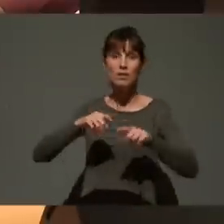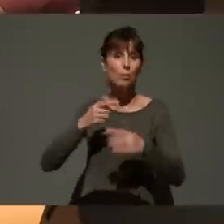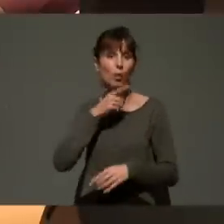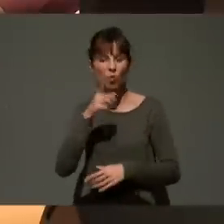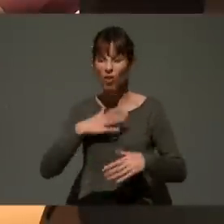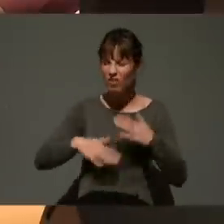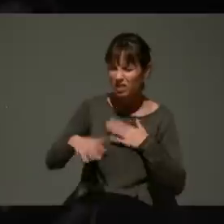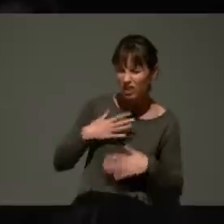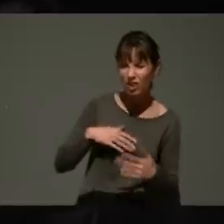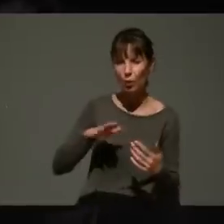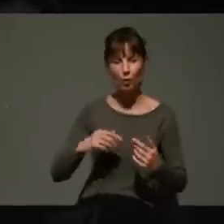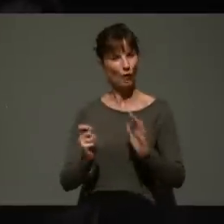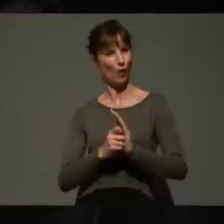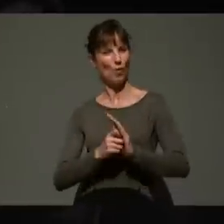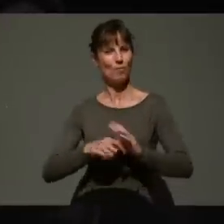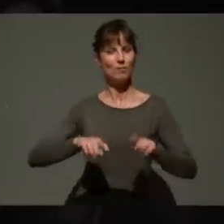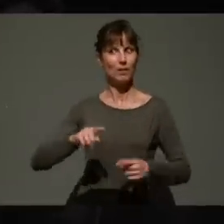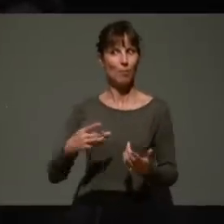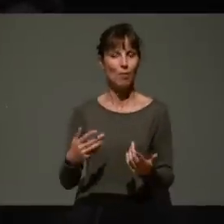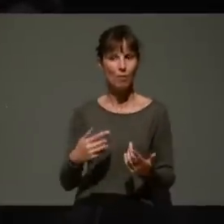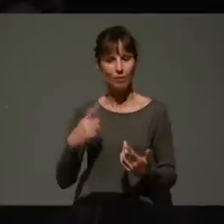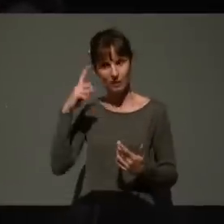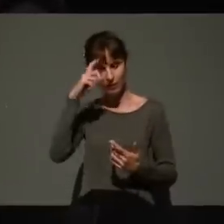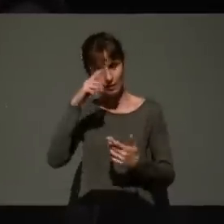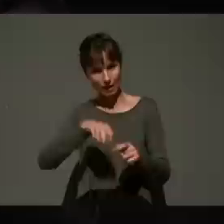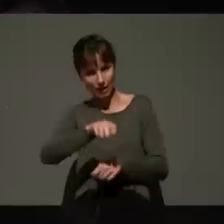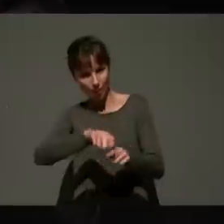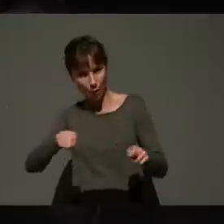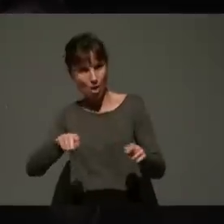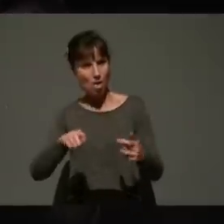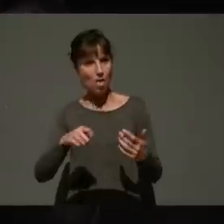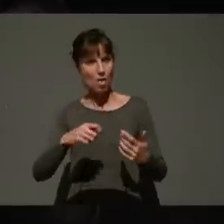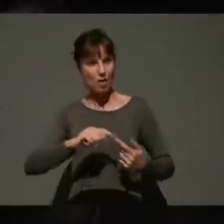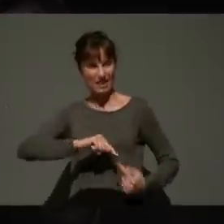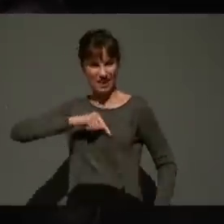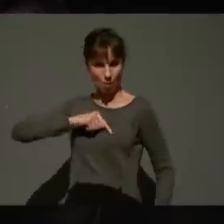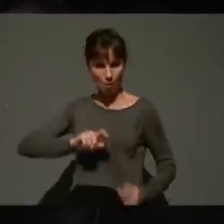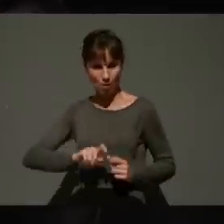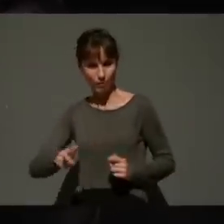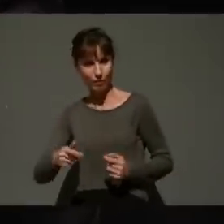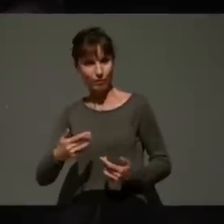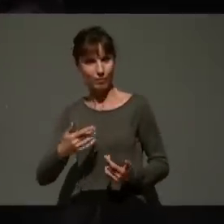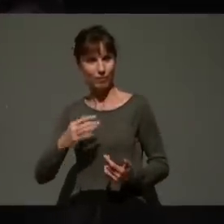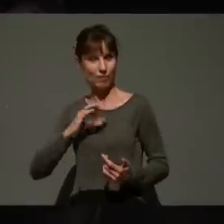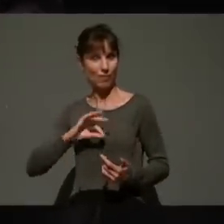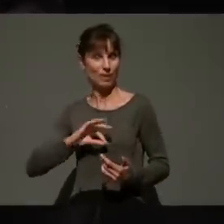plus fatigués, d'autres moins fatigués. Donc c'est très, très difficile. Il n'y a qu'une étude qui a été